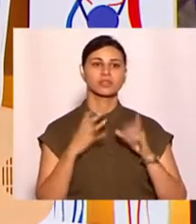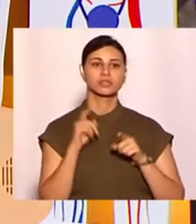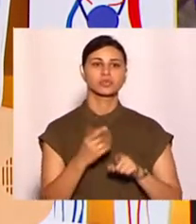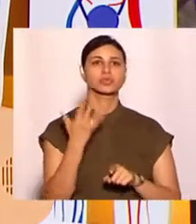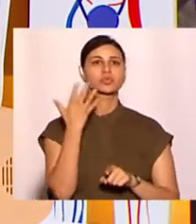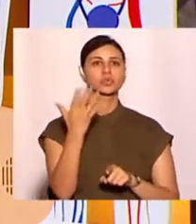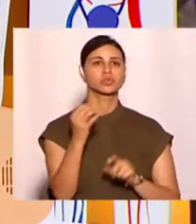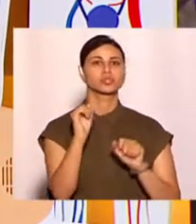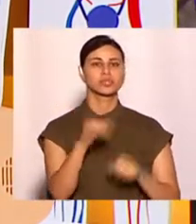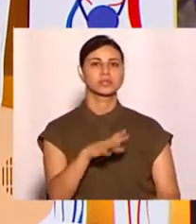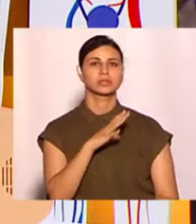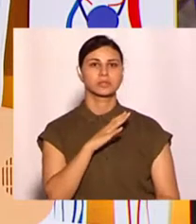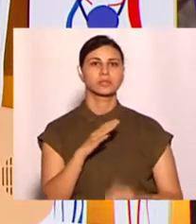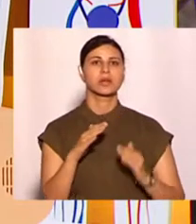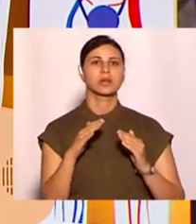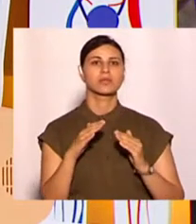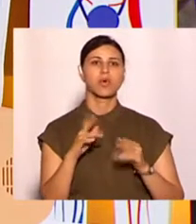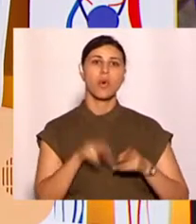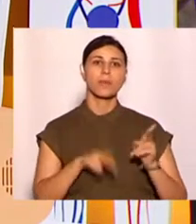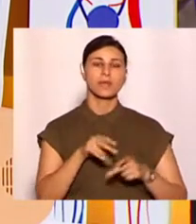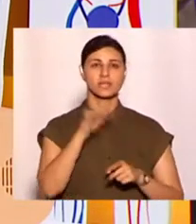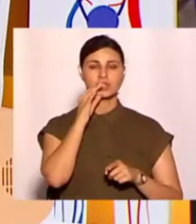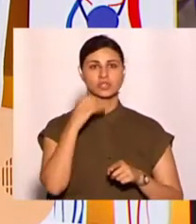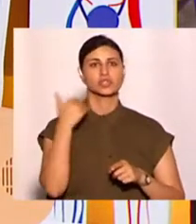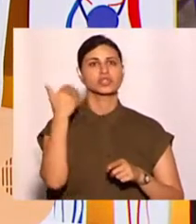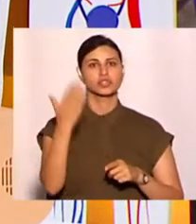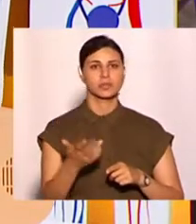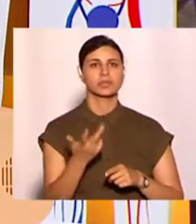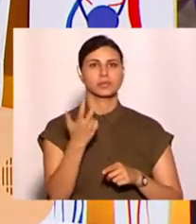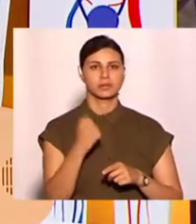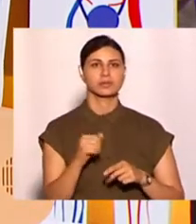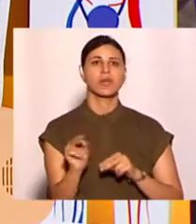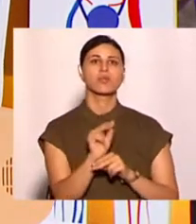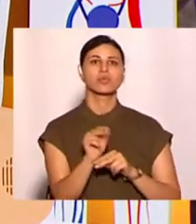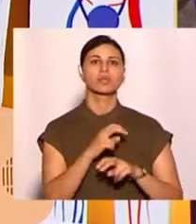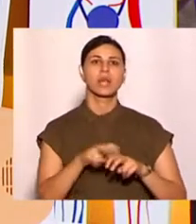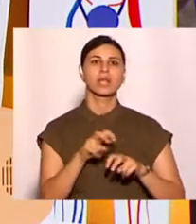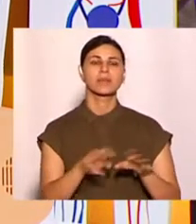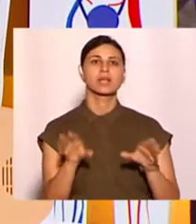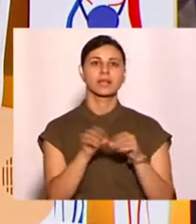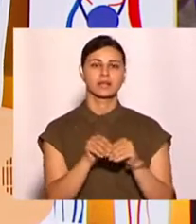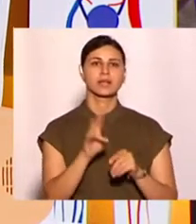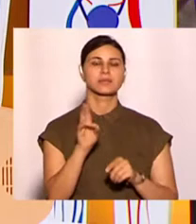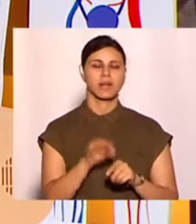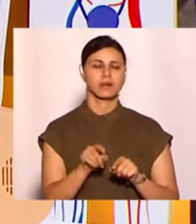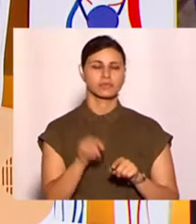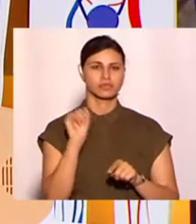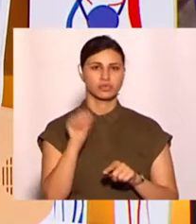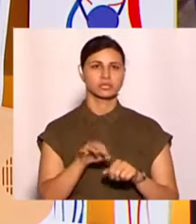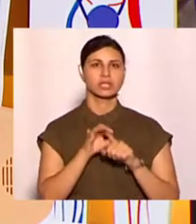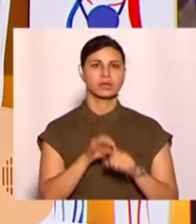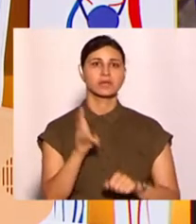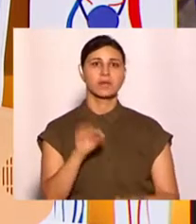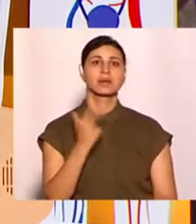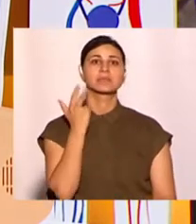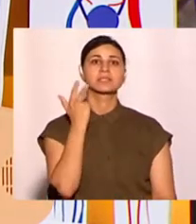5 შესაძლებელია რომ გავაკეთოთ პოსტოპერაციულად. რა თქმა უნდა, მკურნალექიმთან შეთანხმებით, მაგრამ პოსტოპერაციულად ეგრევე, მაგრამ